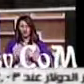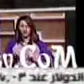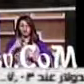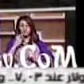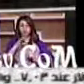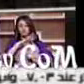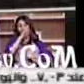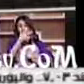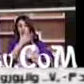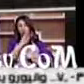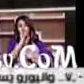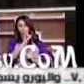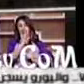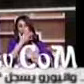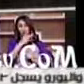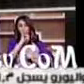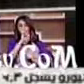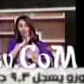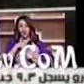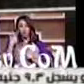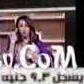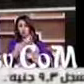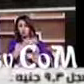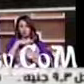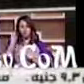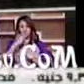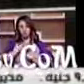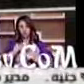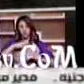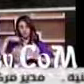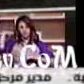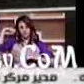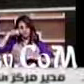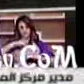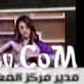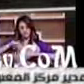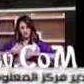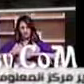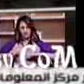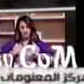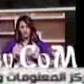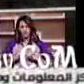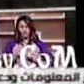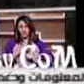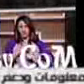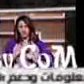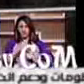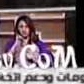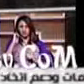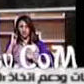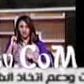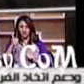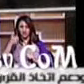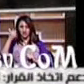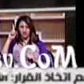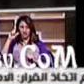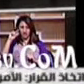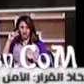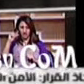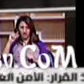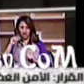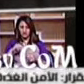بالقاتل فعايزين نعرف ايه مدى مصداقيه الكلام ده مستشار خارج خالد المحبوب واعضاء